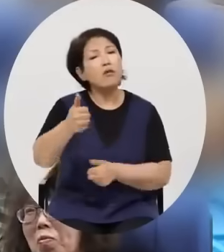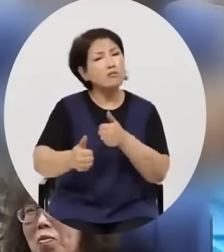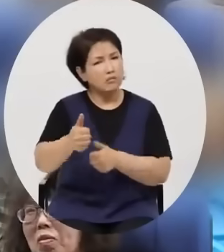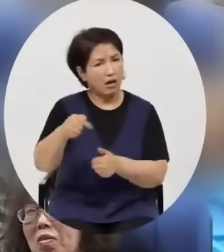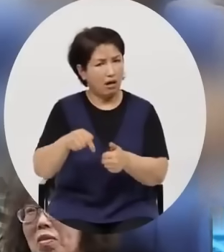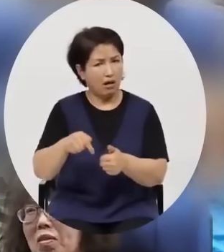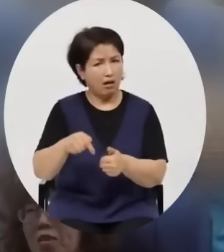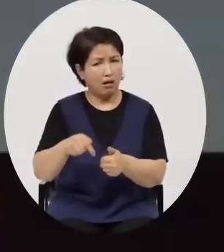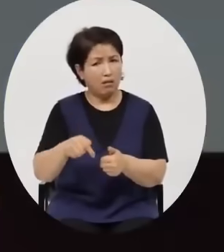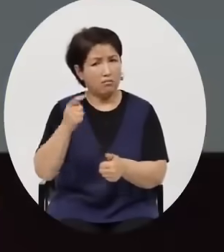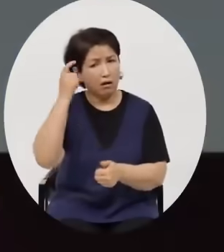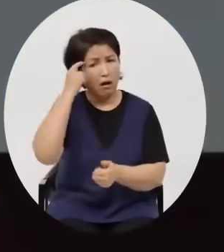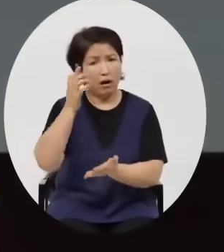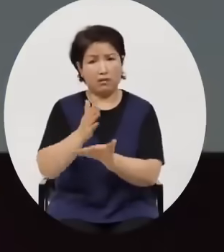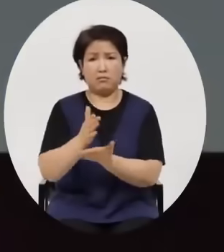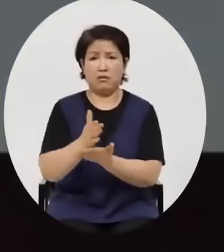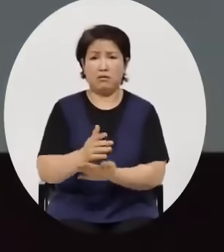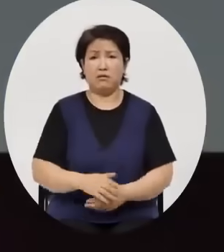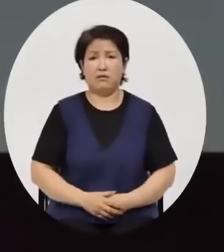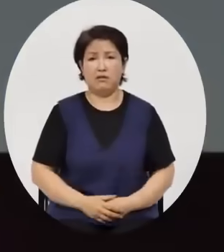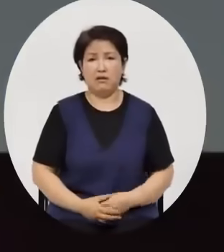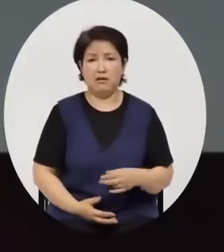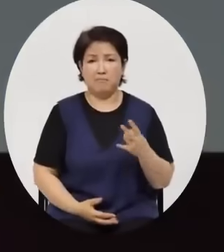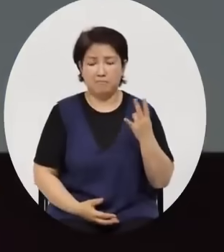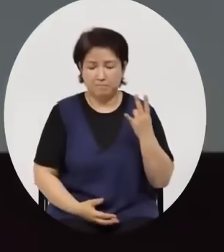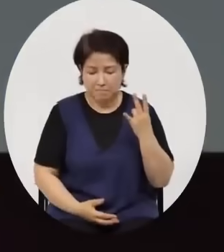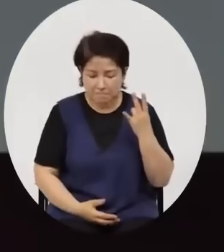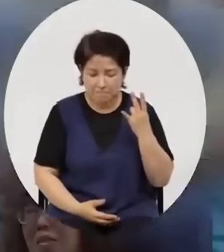경쟁 자체를 할 생각을 안 하면 되지. 예.